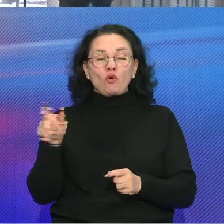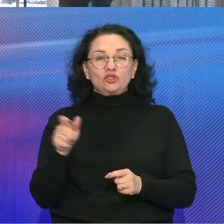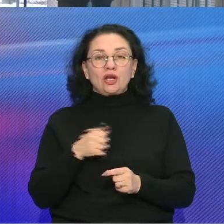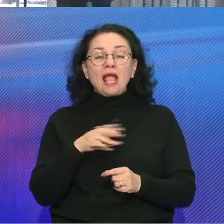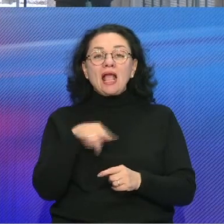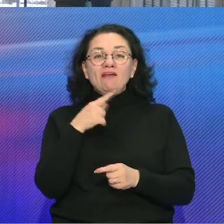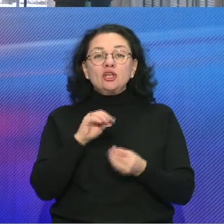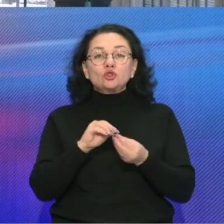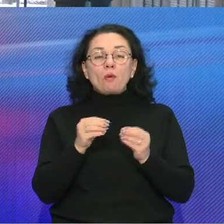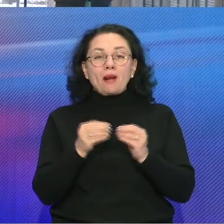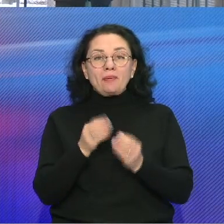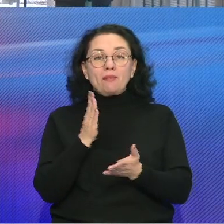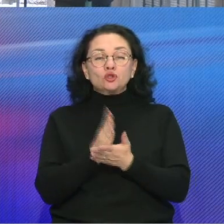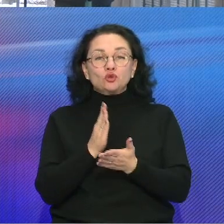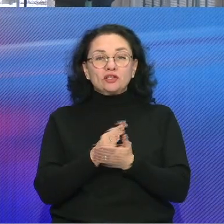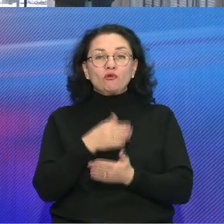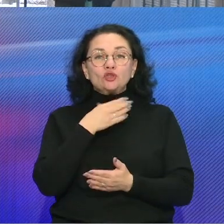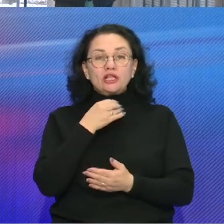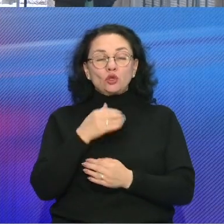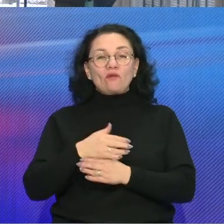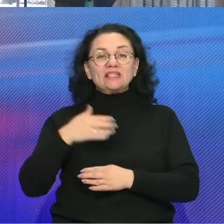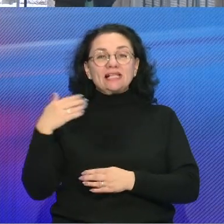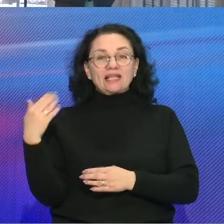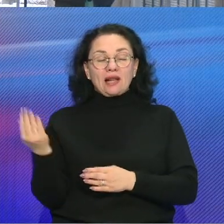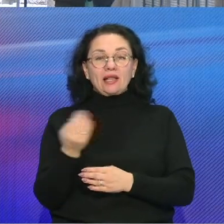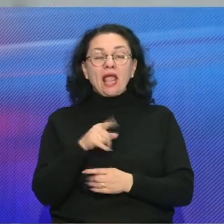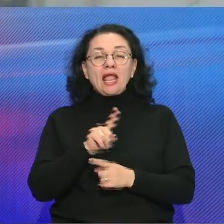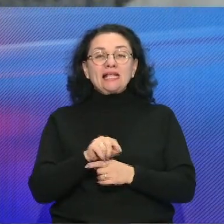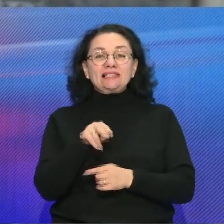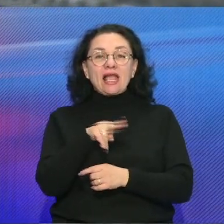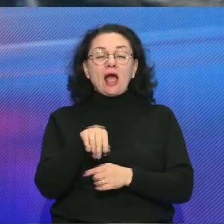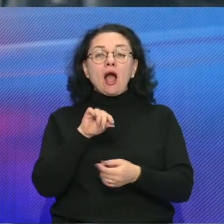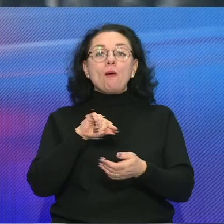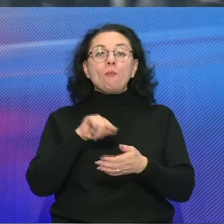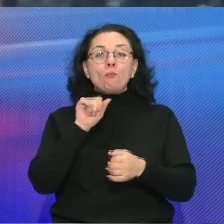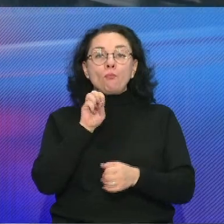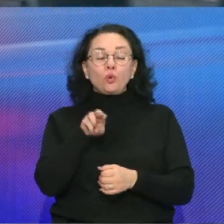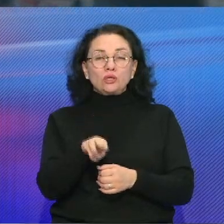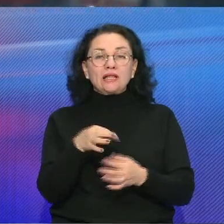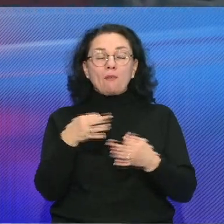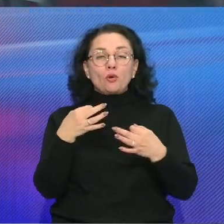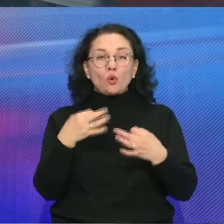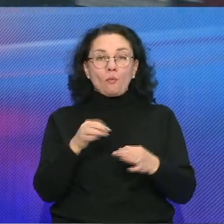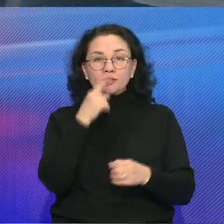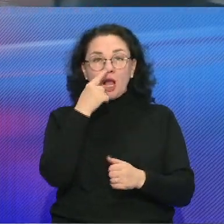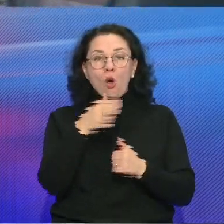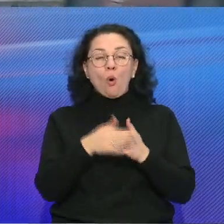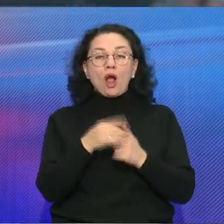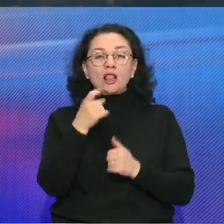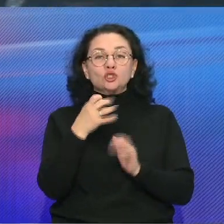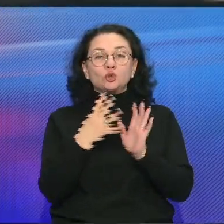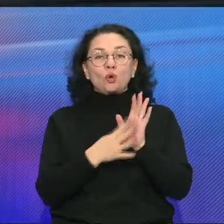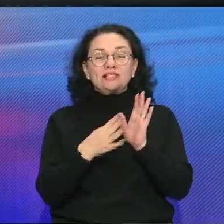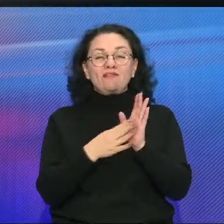боку. Прытым, што раніцай 6 снежня сітуацыя на пад'ездзе да пункта пропуску прывалка была не самай крытычнай, тут сабралася каля 190 фур, у той час